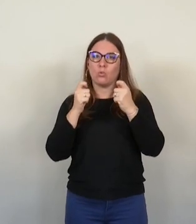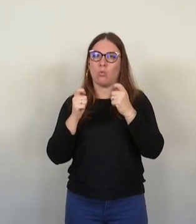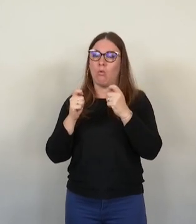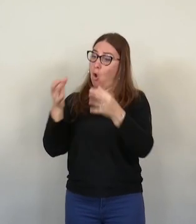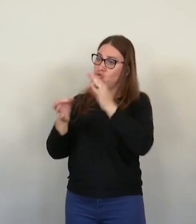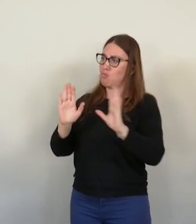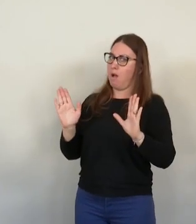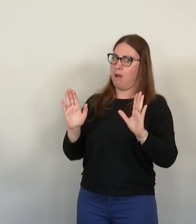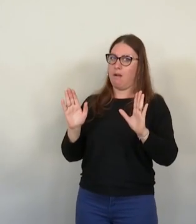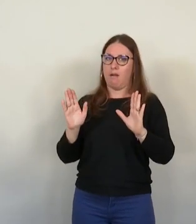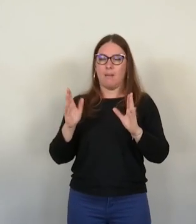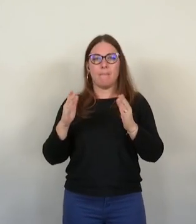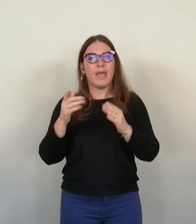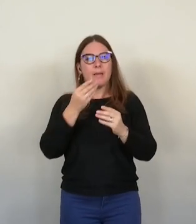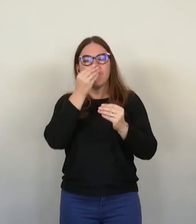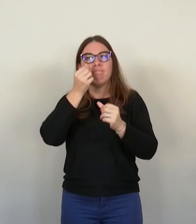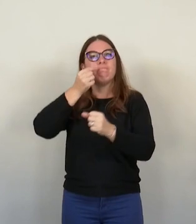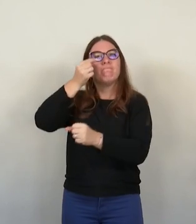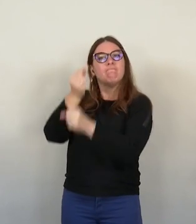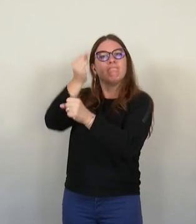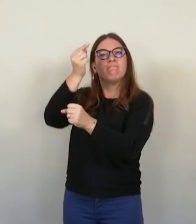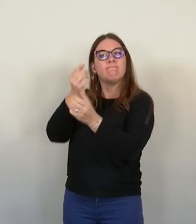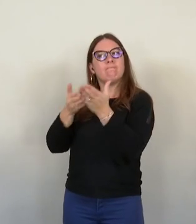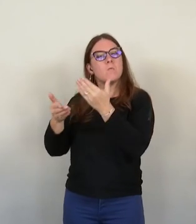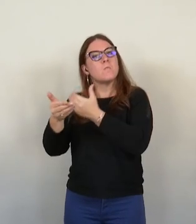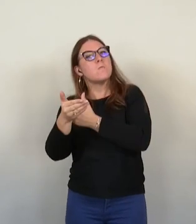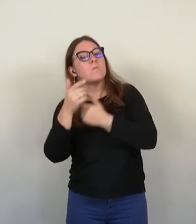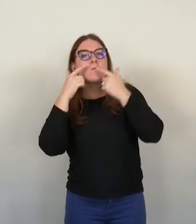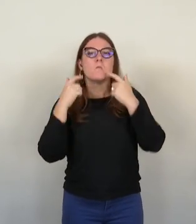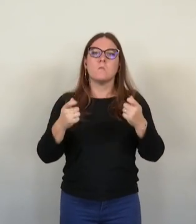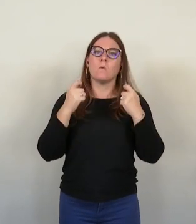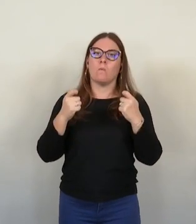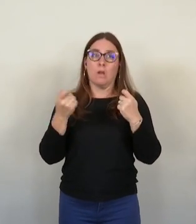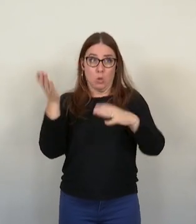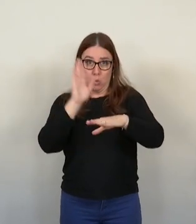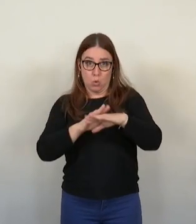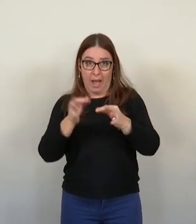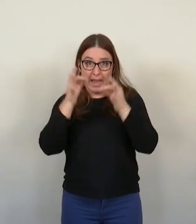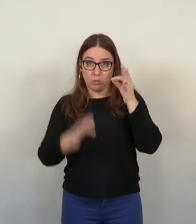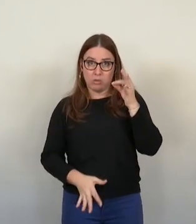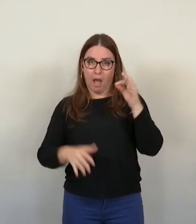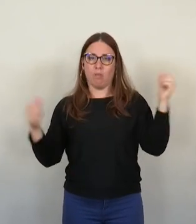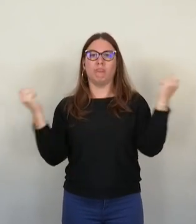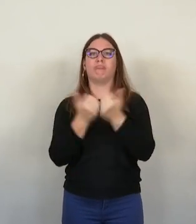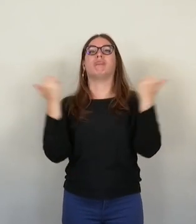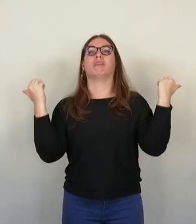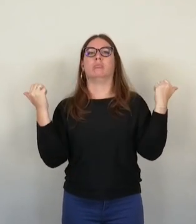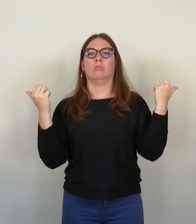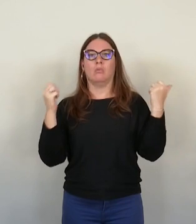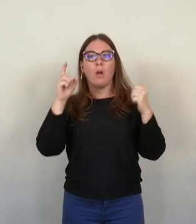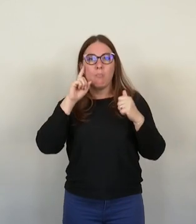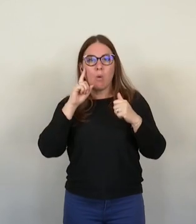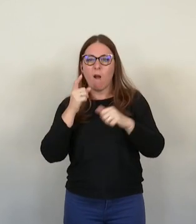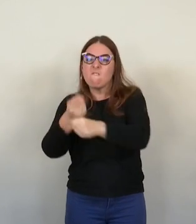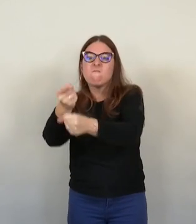mais l'injonction peut être quand même assez redoutable et surtout contreperformante à trop vouloir changer le mode de vie